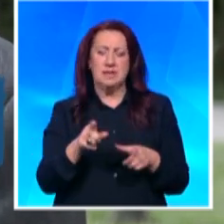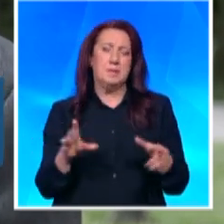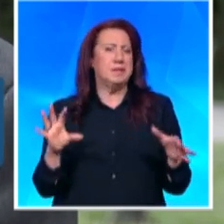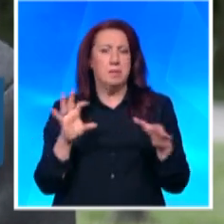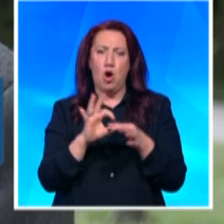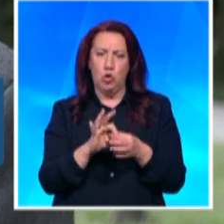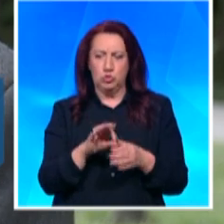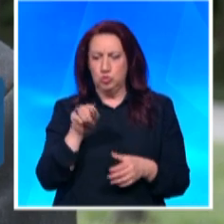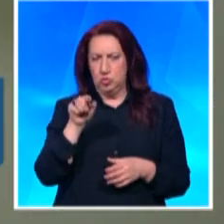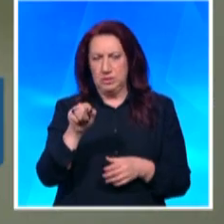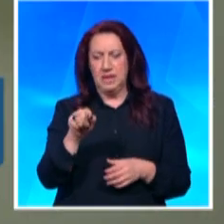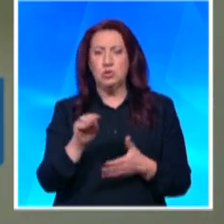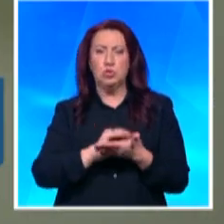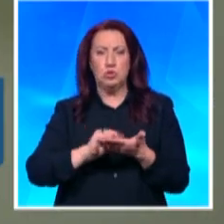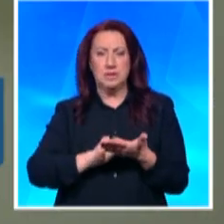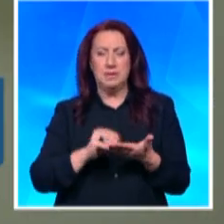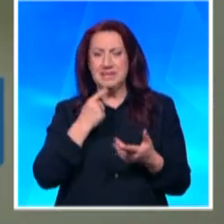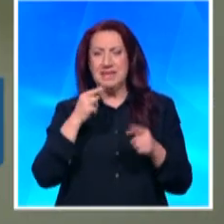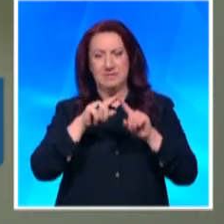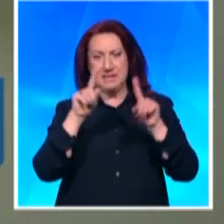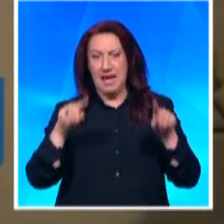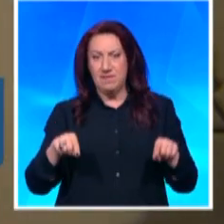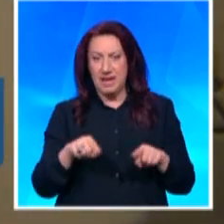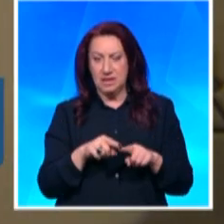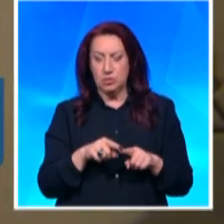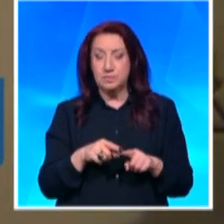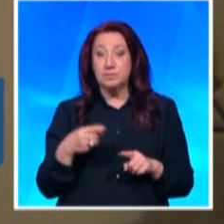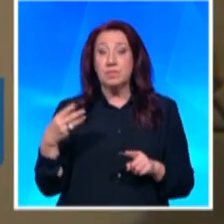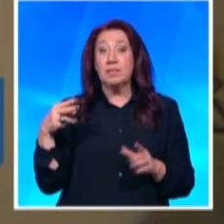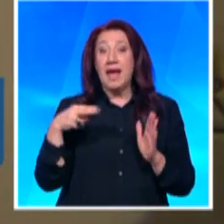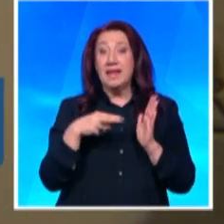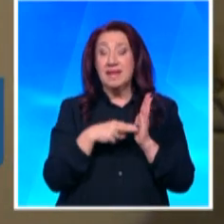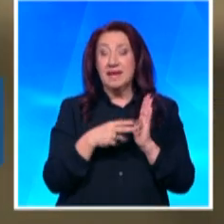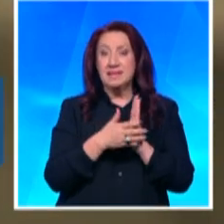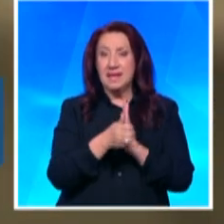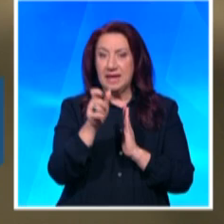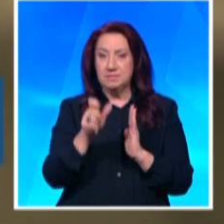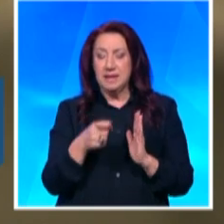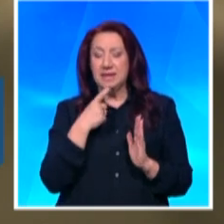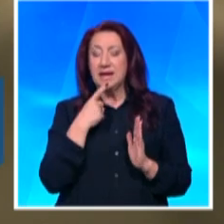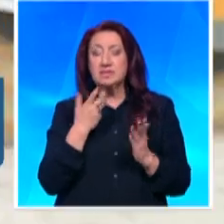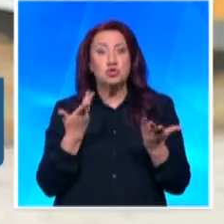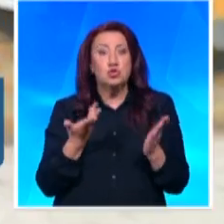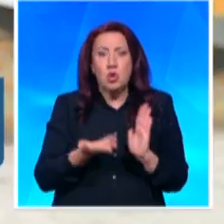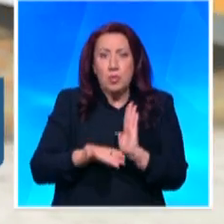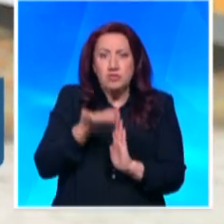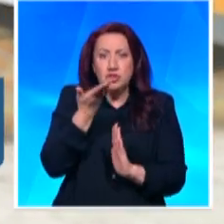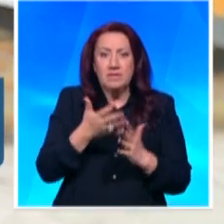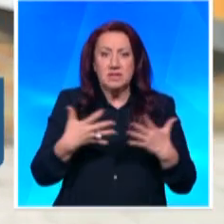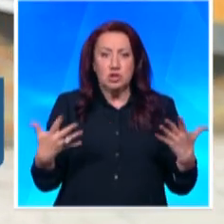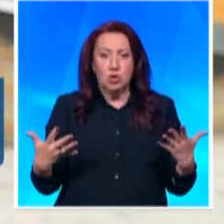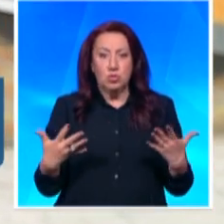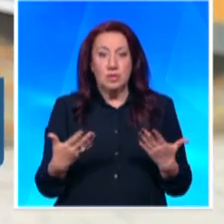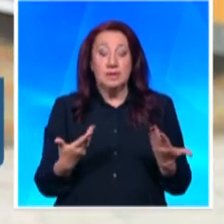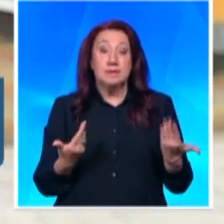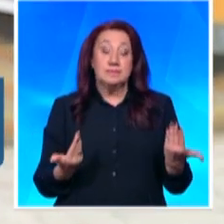тези, които са заложени в заявленията. Енергийни експерти пък обясняват по-високите цени при някои от дружествата така. Спада на цените